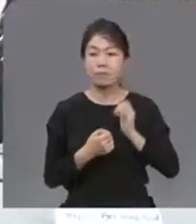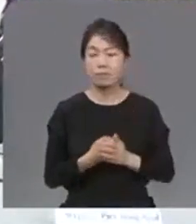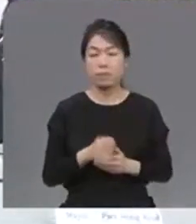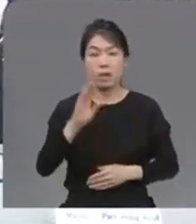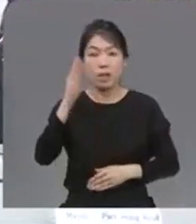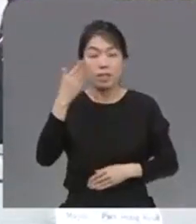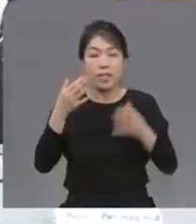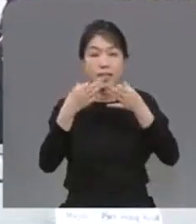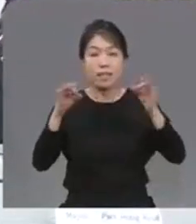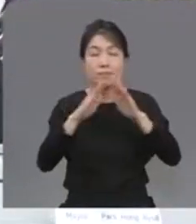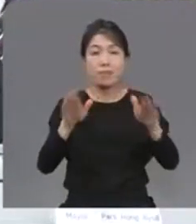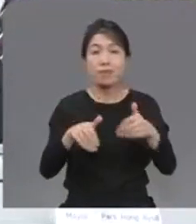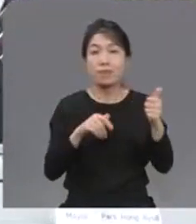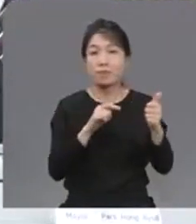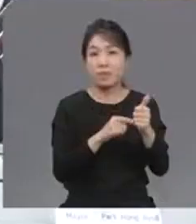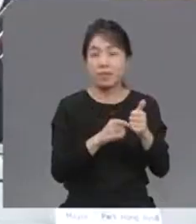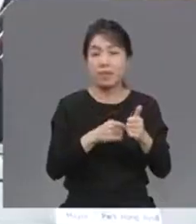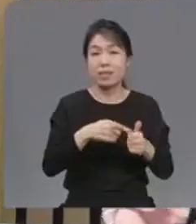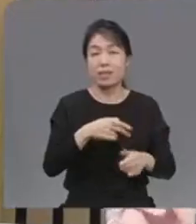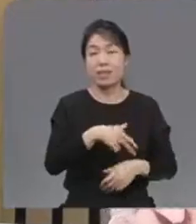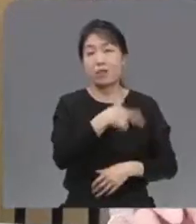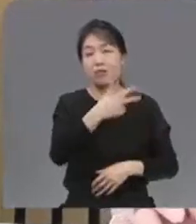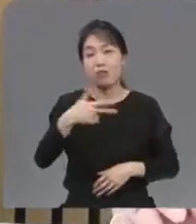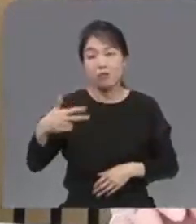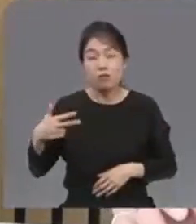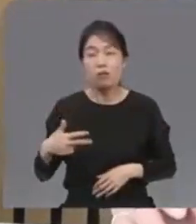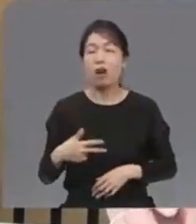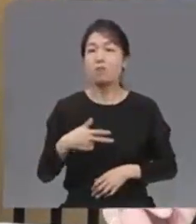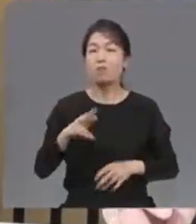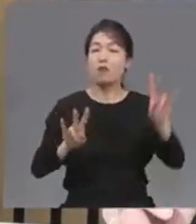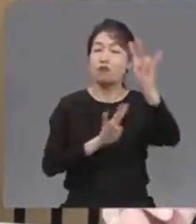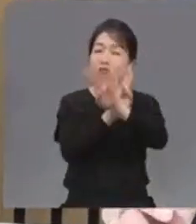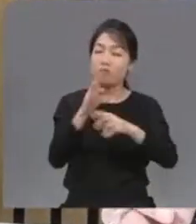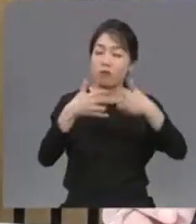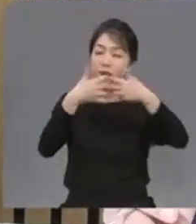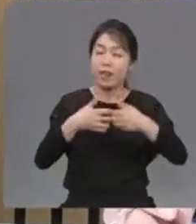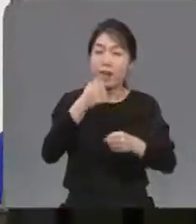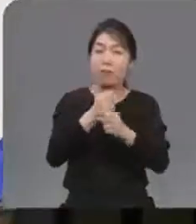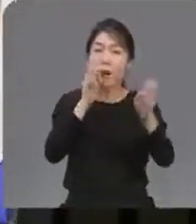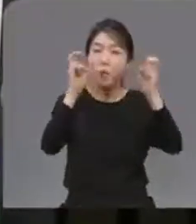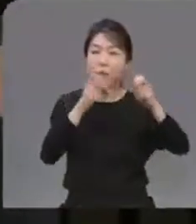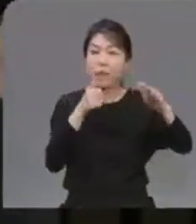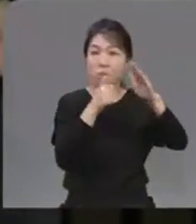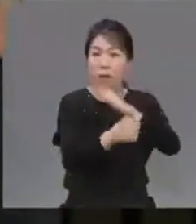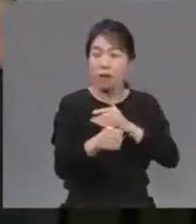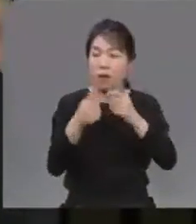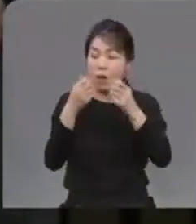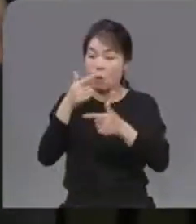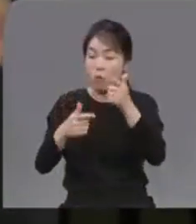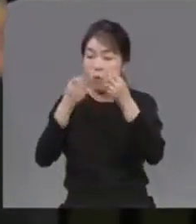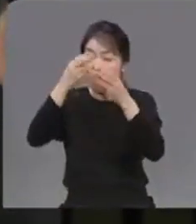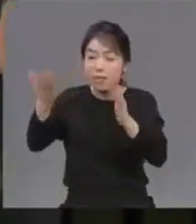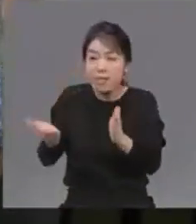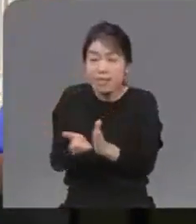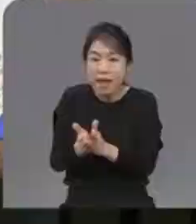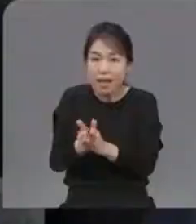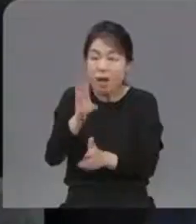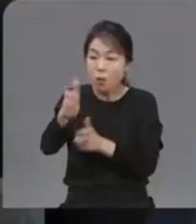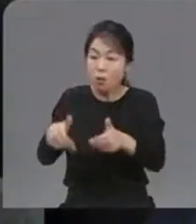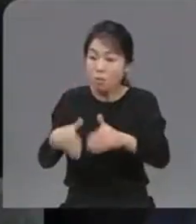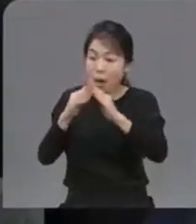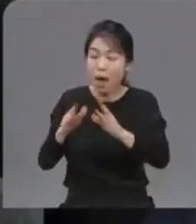최근 김영록 전남지사는 덴마크의 풍력터빈 제작업체를 방문해 목포신항에 공장을 설립하는 투자협약을